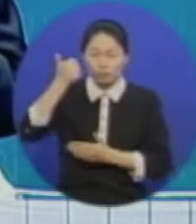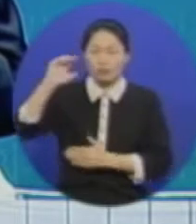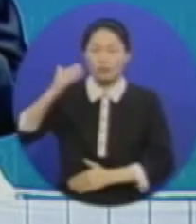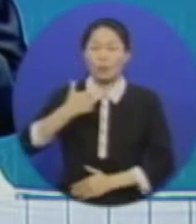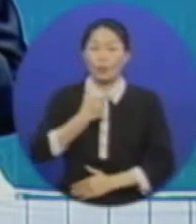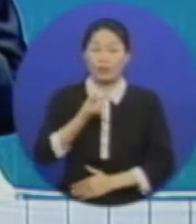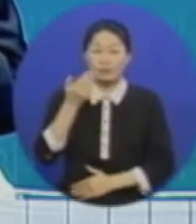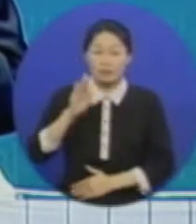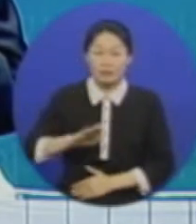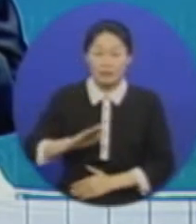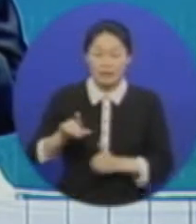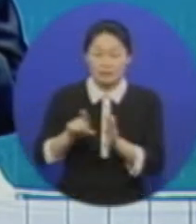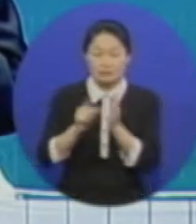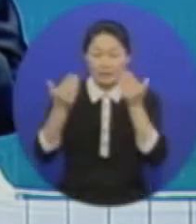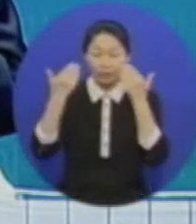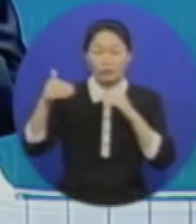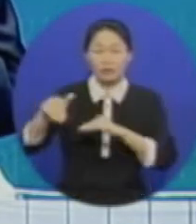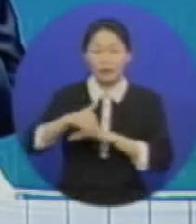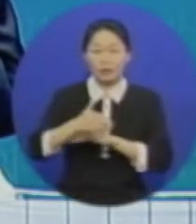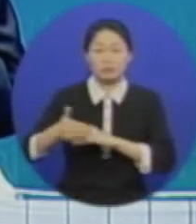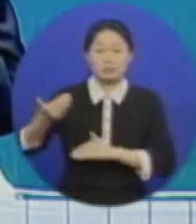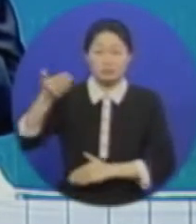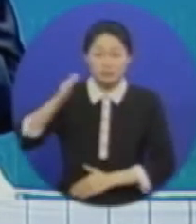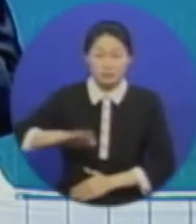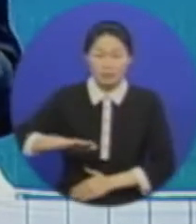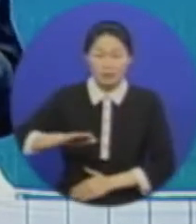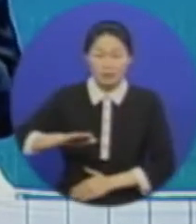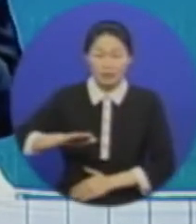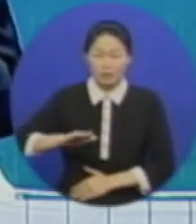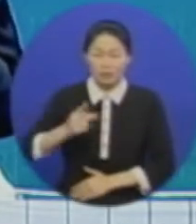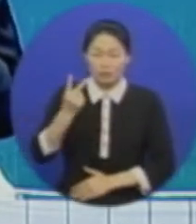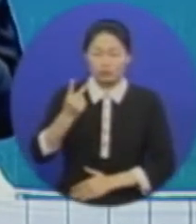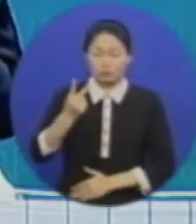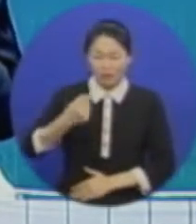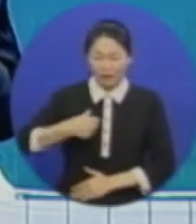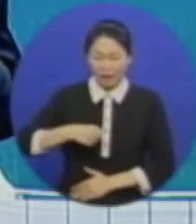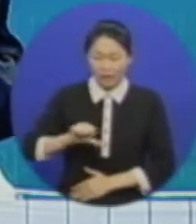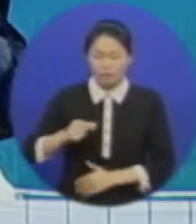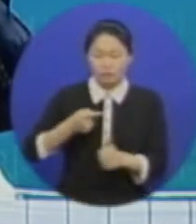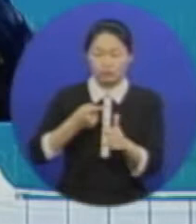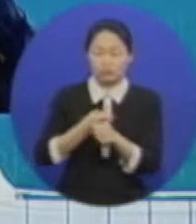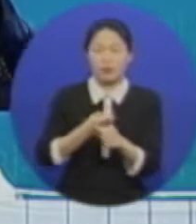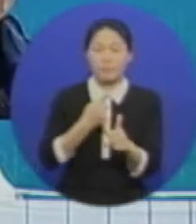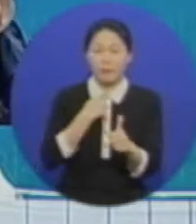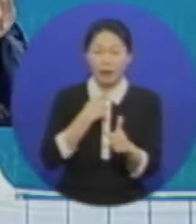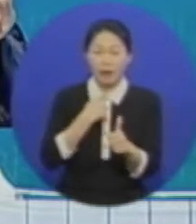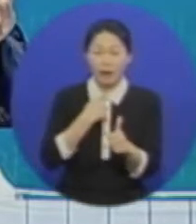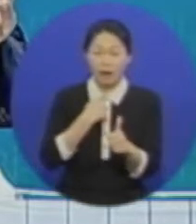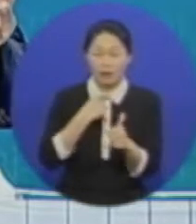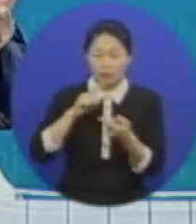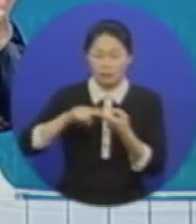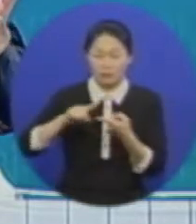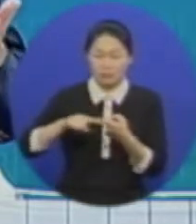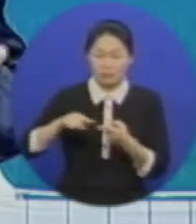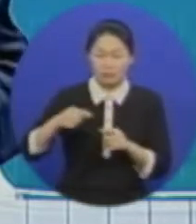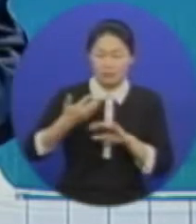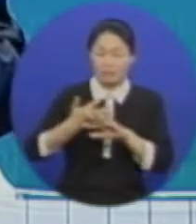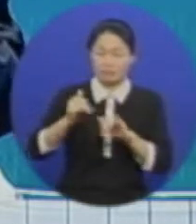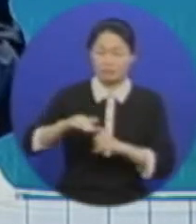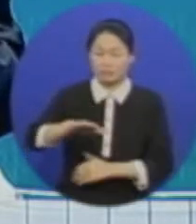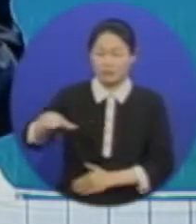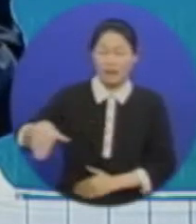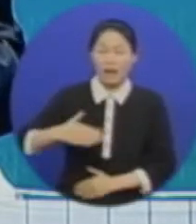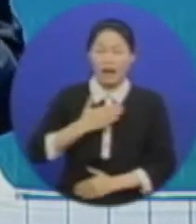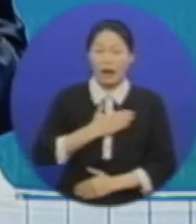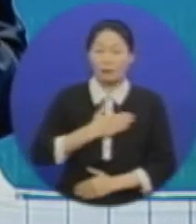했는데 아 손 목사님의 두 아들을 죽인 사람 이라고 하는 것을 사람들이 알면 서부터 말할